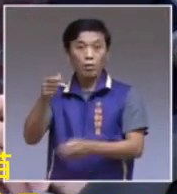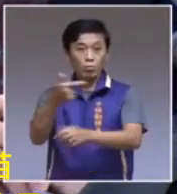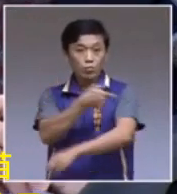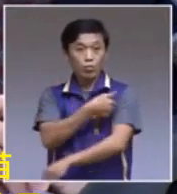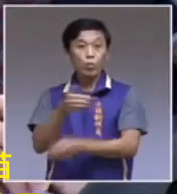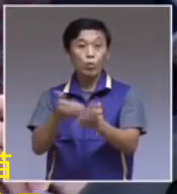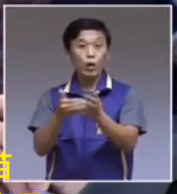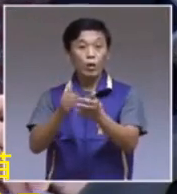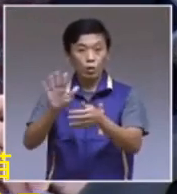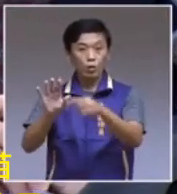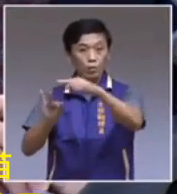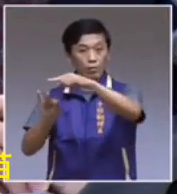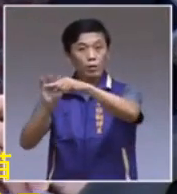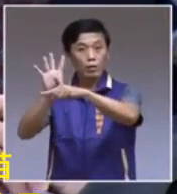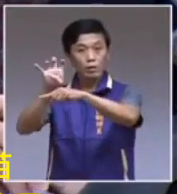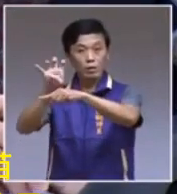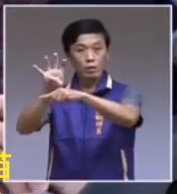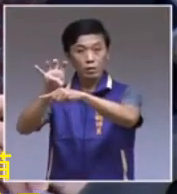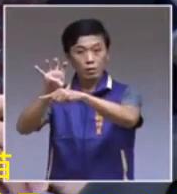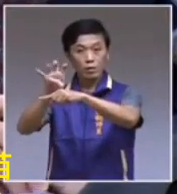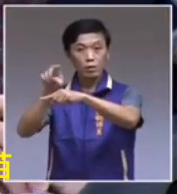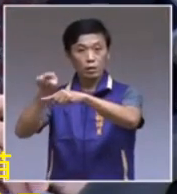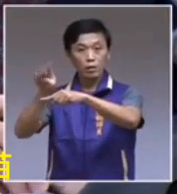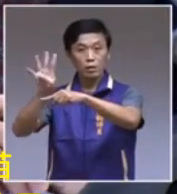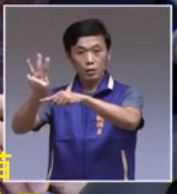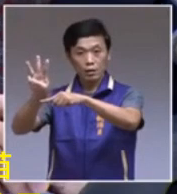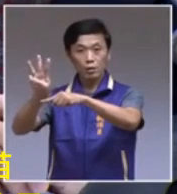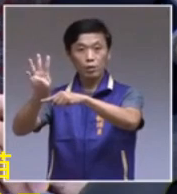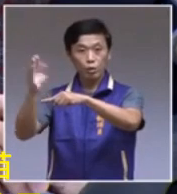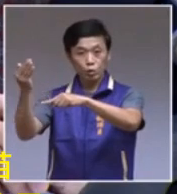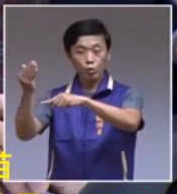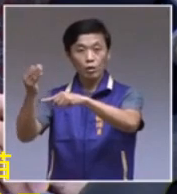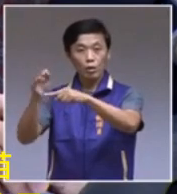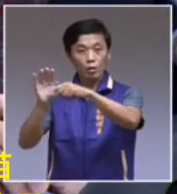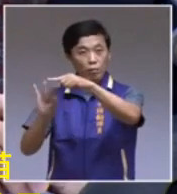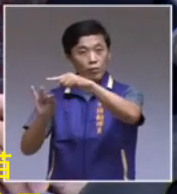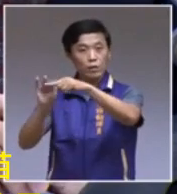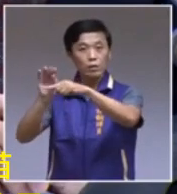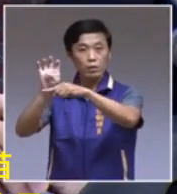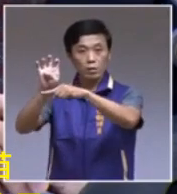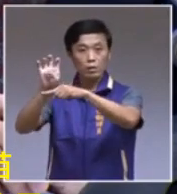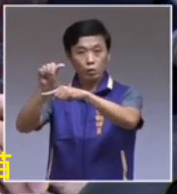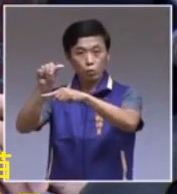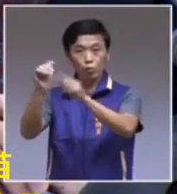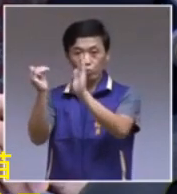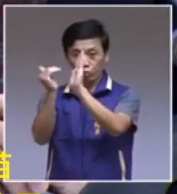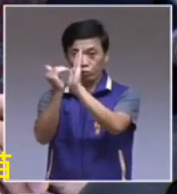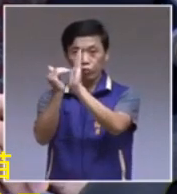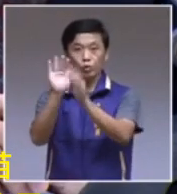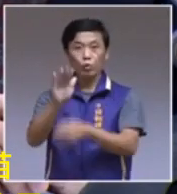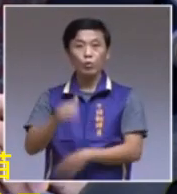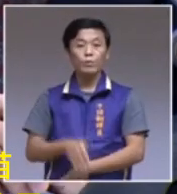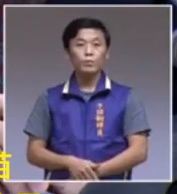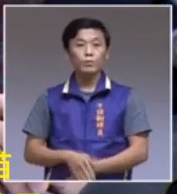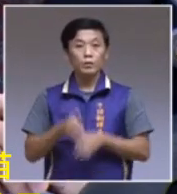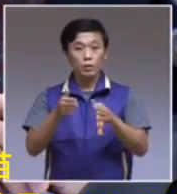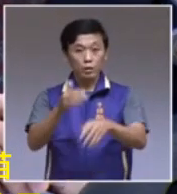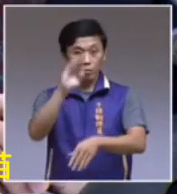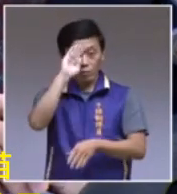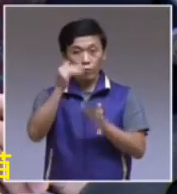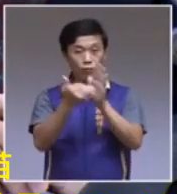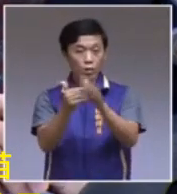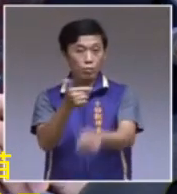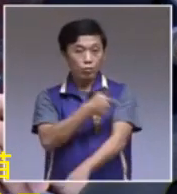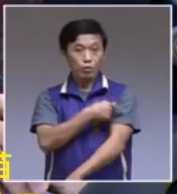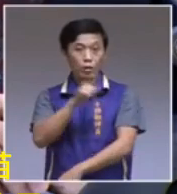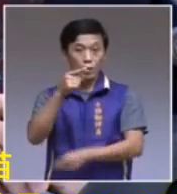到44.39%，那就是将近45%。那其中施打一剂的话，